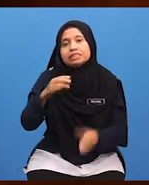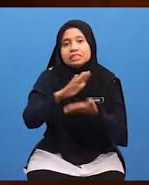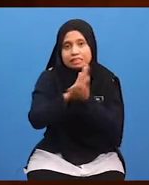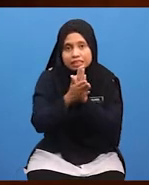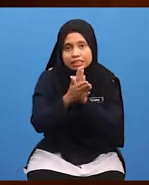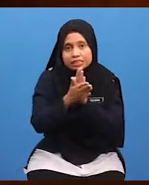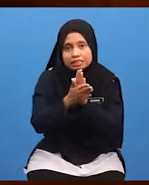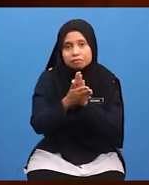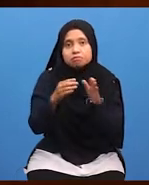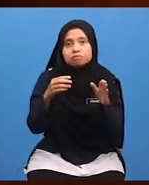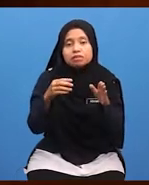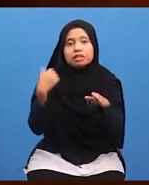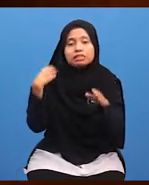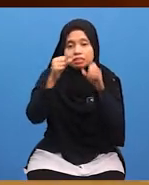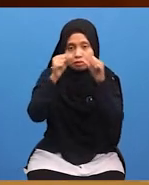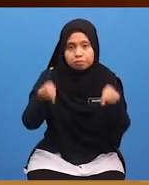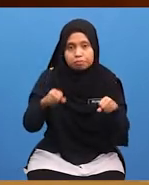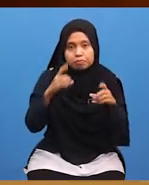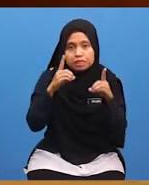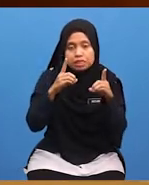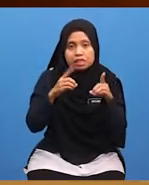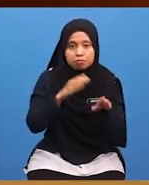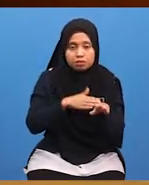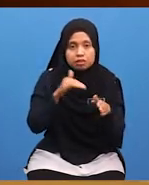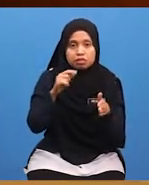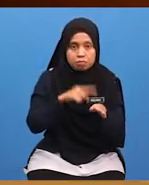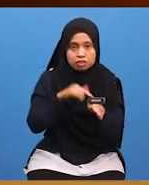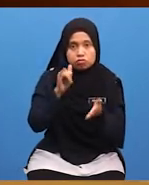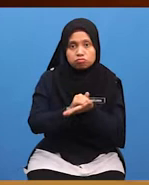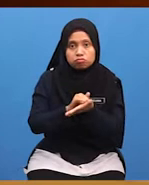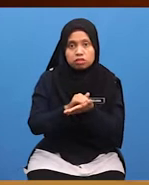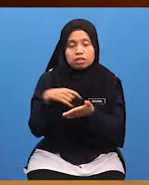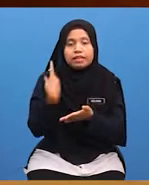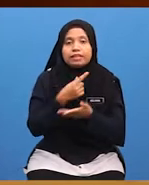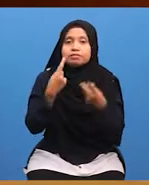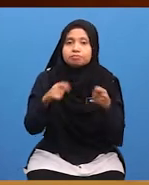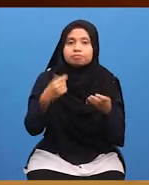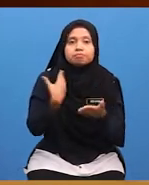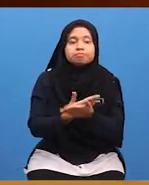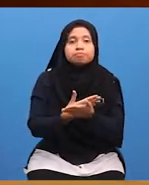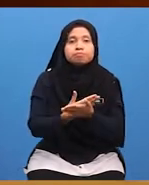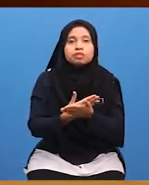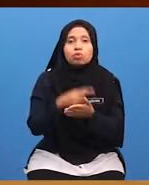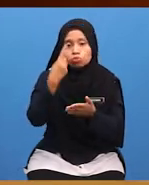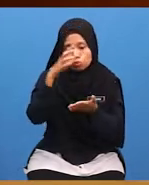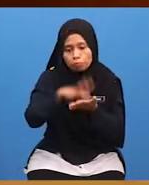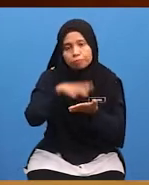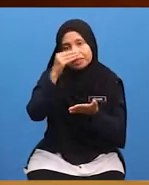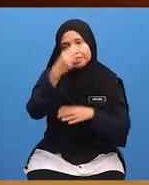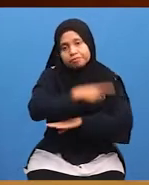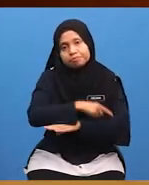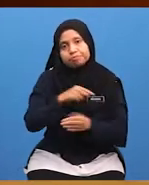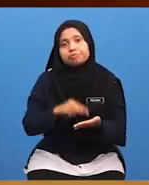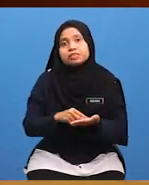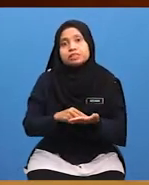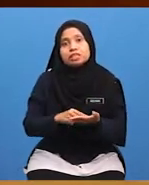pendidikan pada masa tersebut. Kesimpulannya, kita telah sampai ke penghujung sesi PDPC untuk episod pada kali